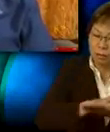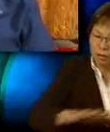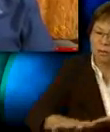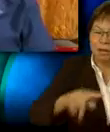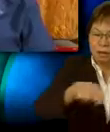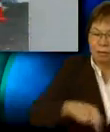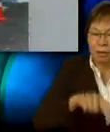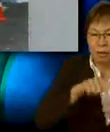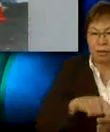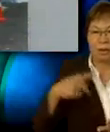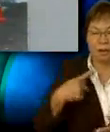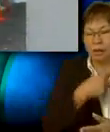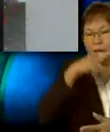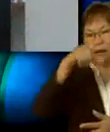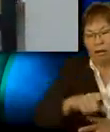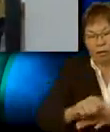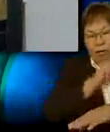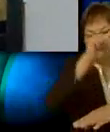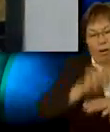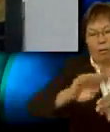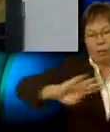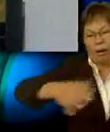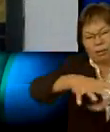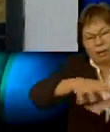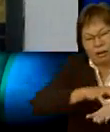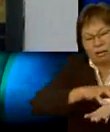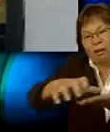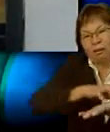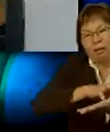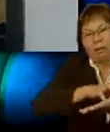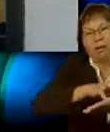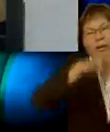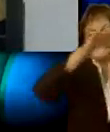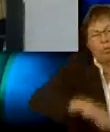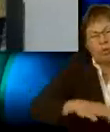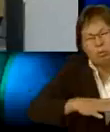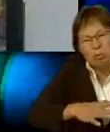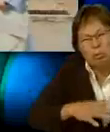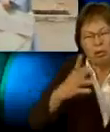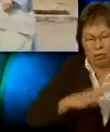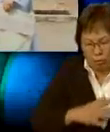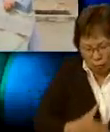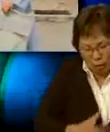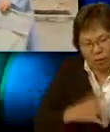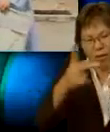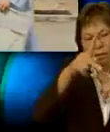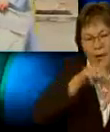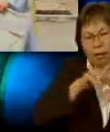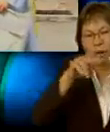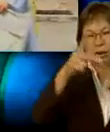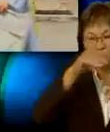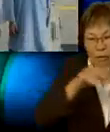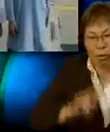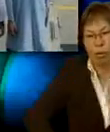kebersihan tempat-tempat ini? Kita tidak harus menggunakan bahasa yang kasar dan juga bersikap kurang sopan kepada pihak yang kita